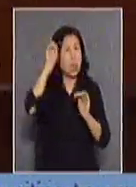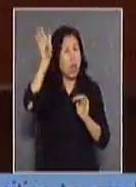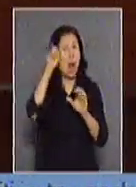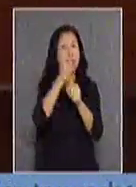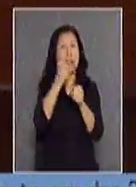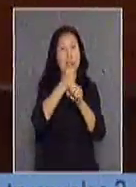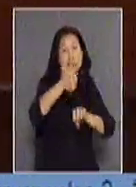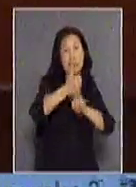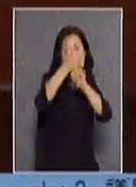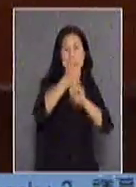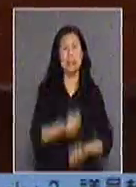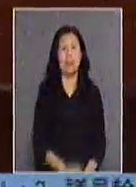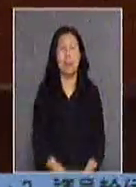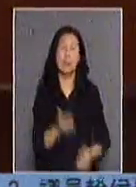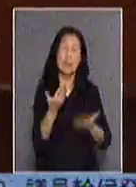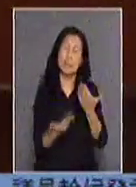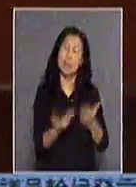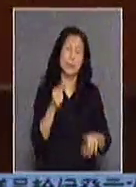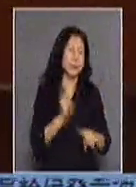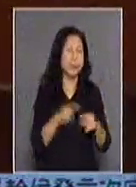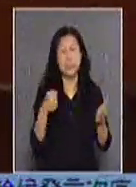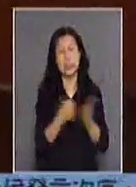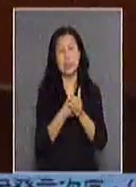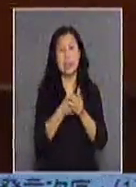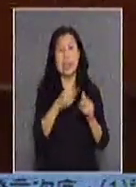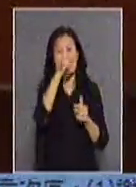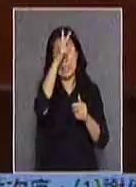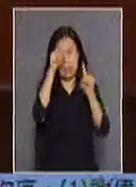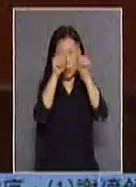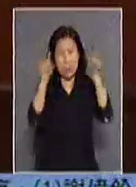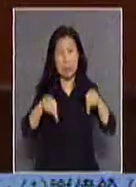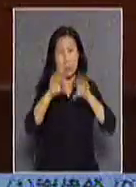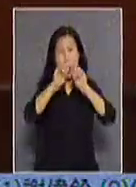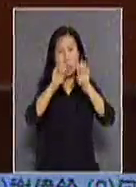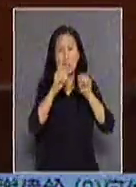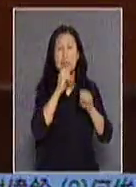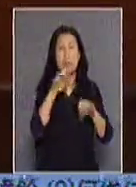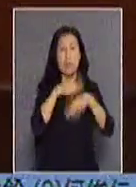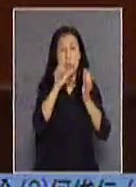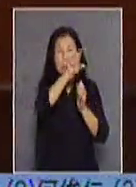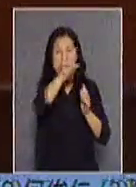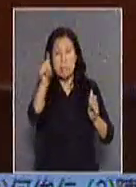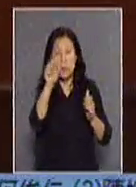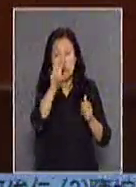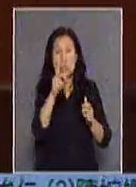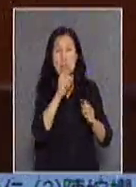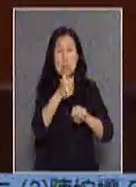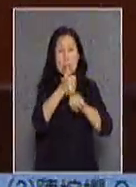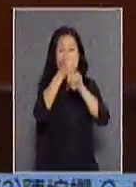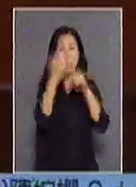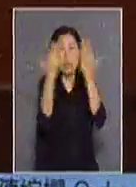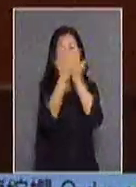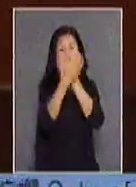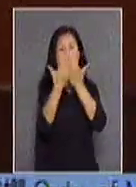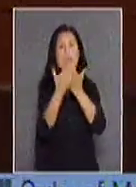持。可惜在這份施政報告裏面，我是看不到一隻字是支持電視業